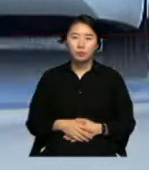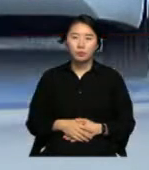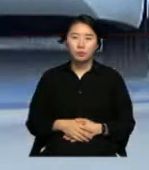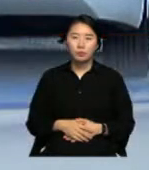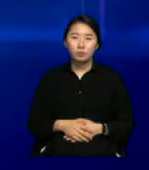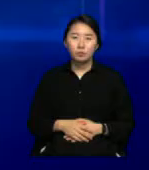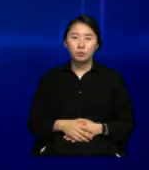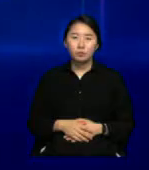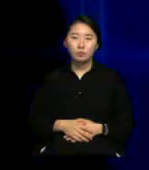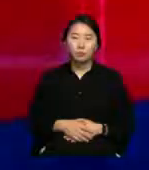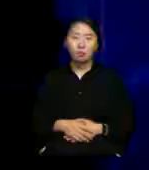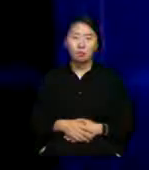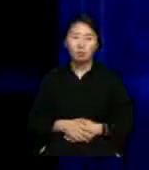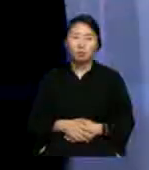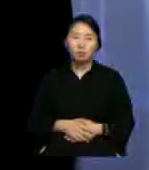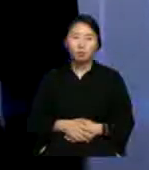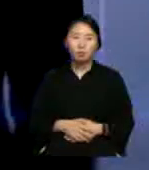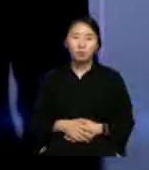보도입니다